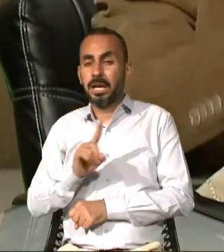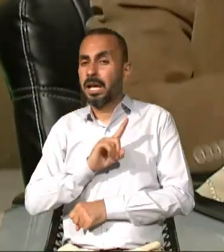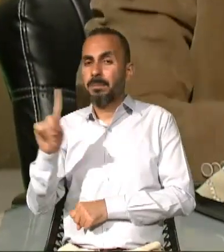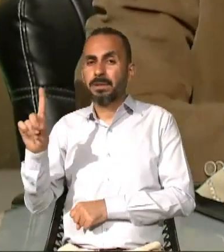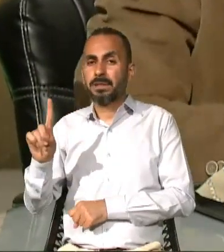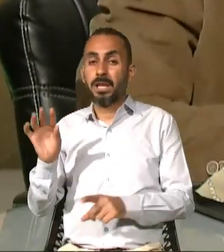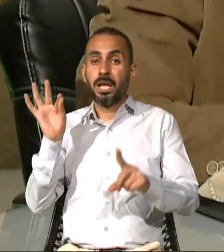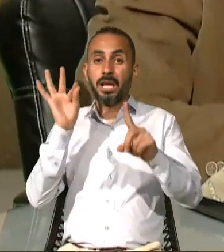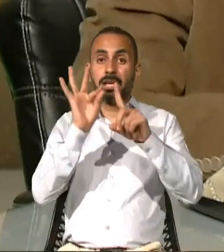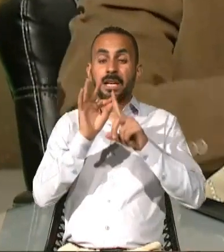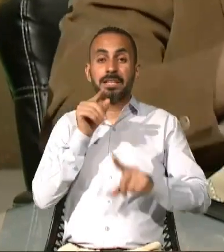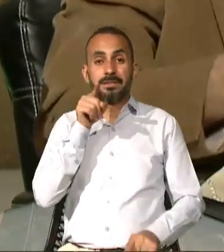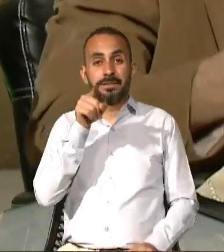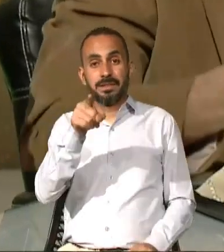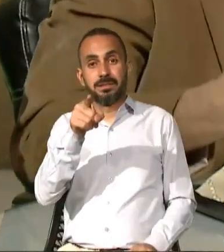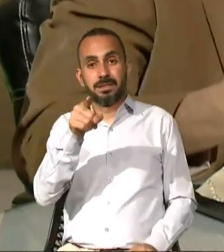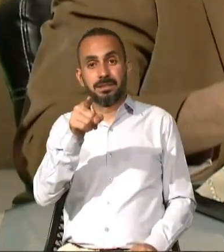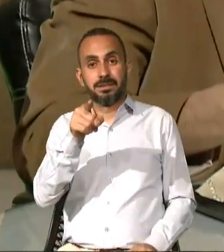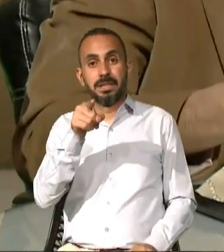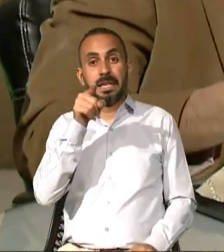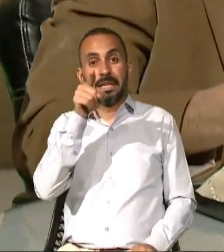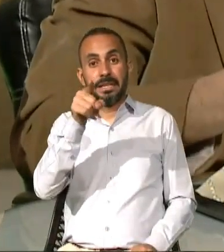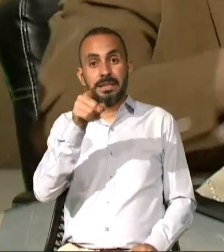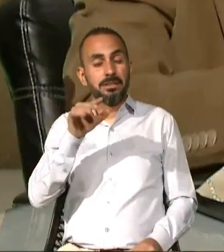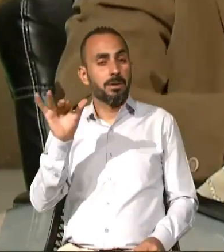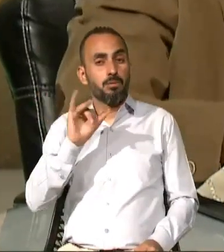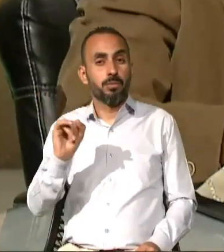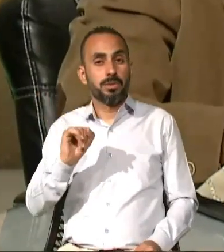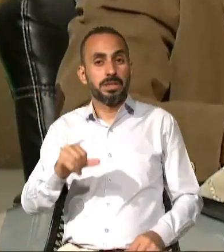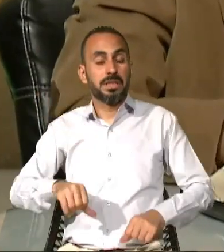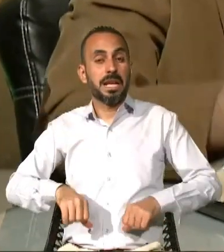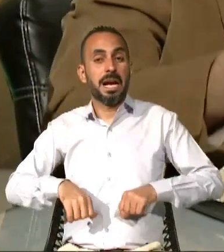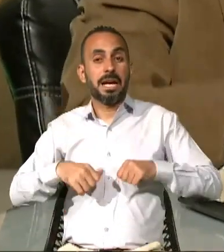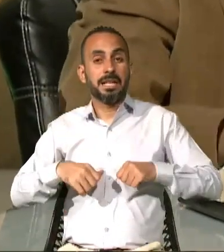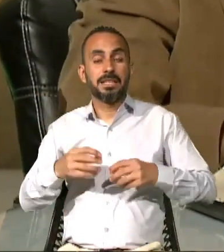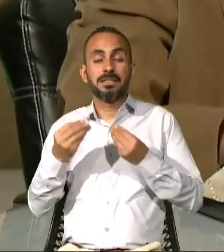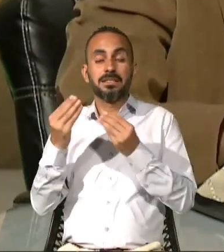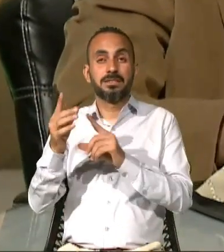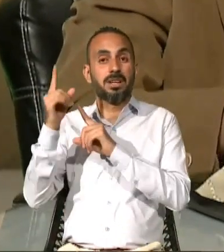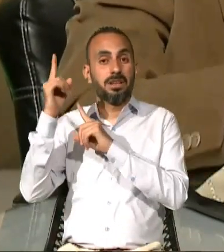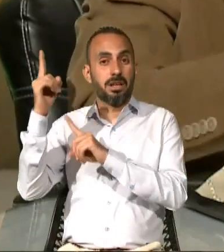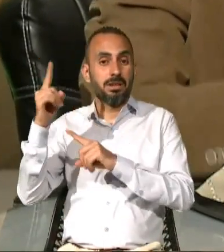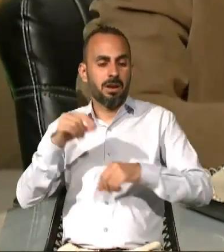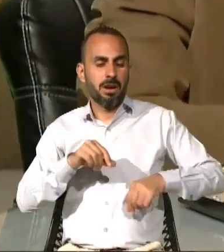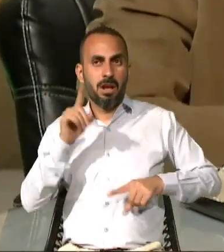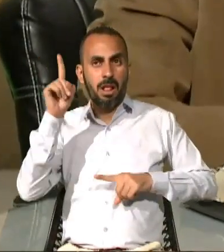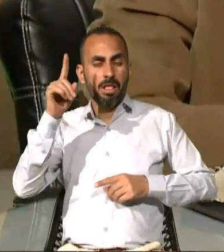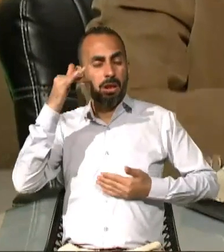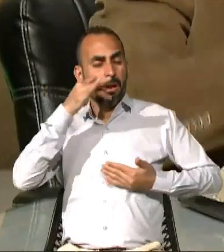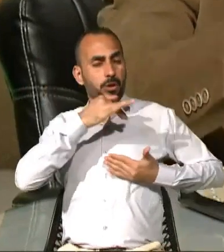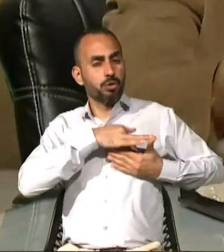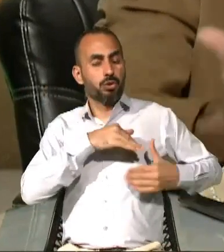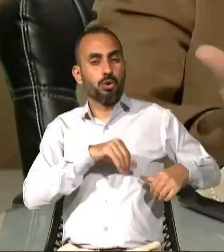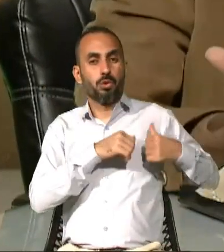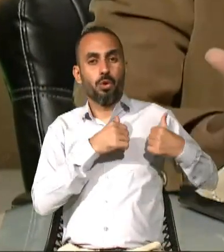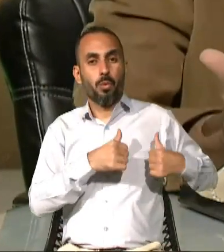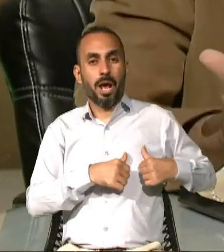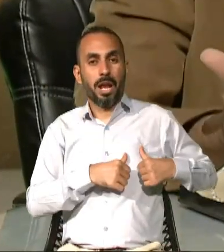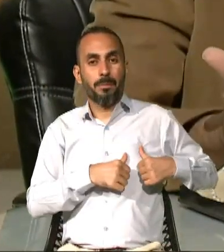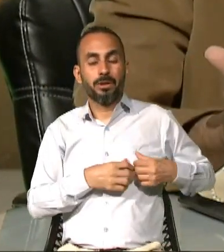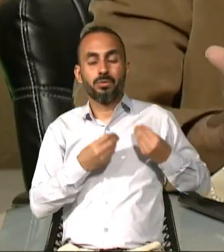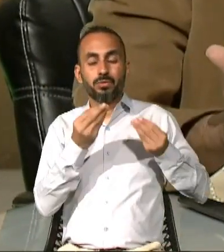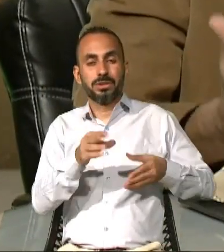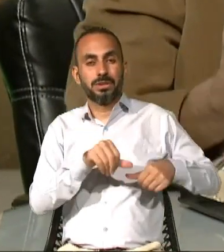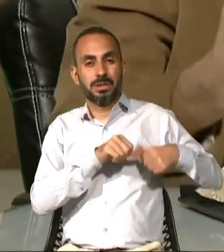انت في قلب الاحداث دي اديت حياتك للرب، والرب دخل قلبك واداك قلب جديد وحياه جديده وبقيت ملك